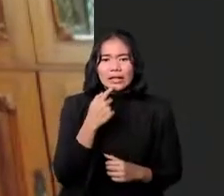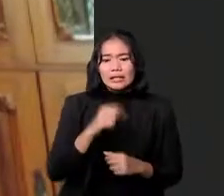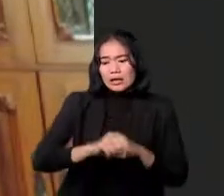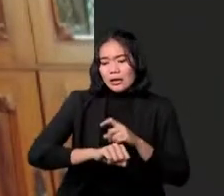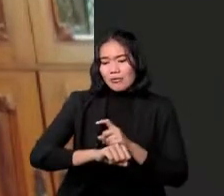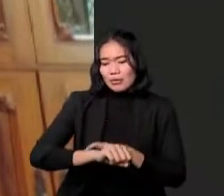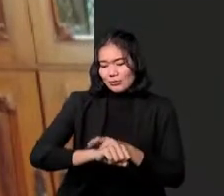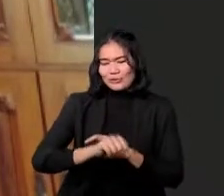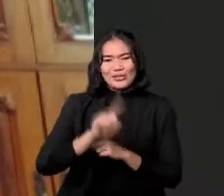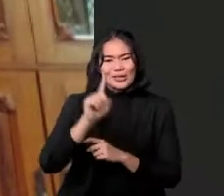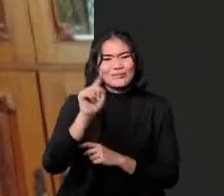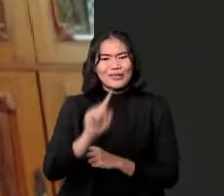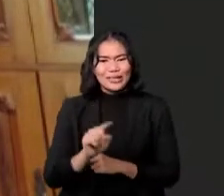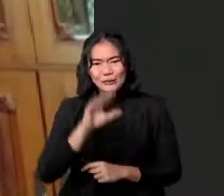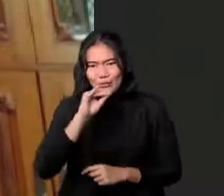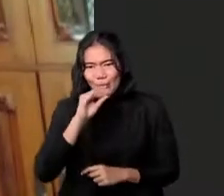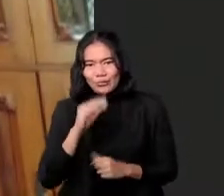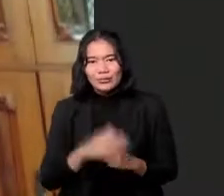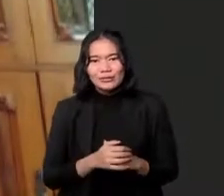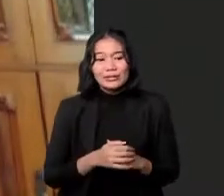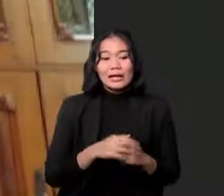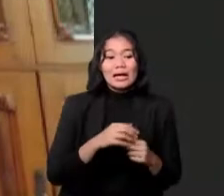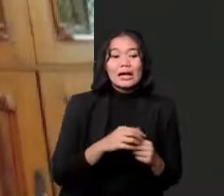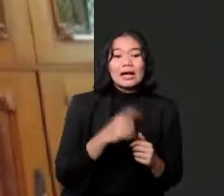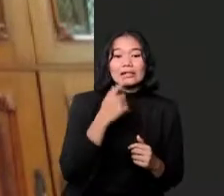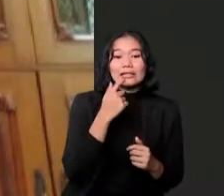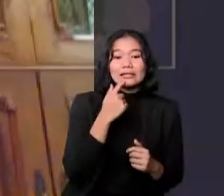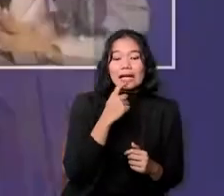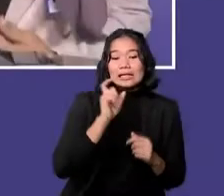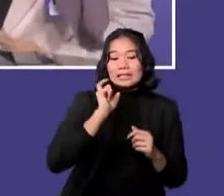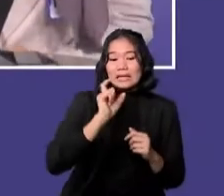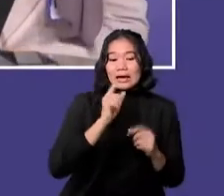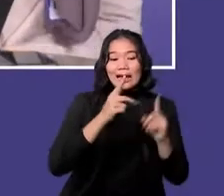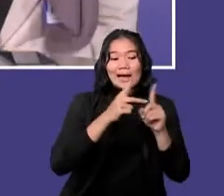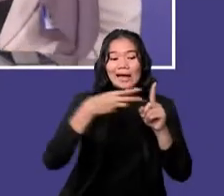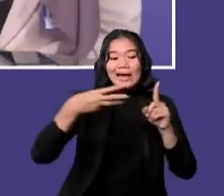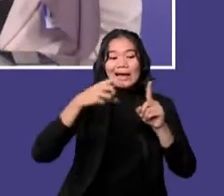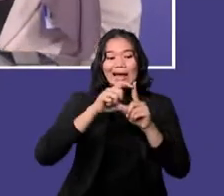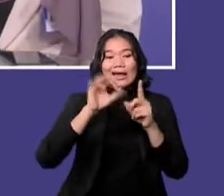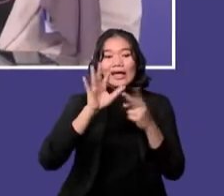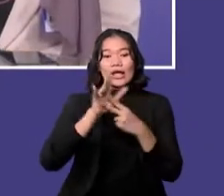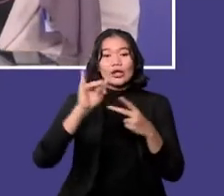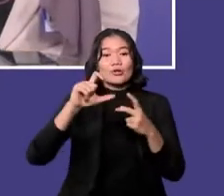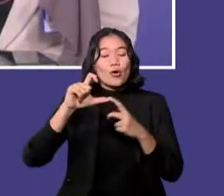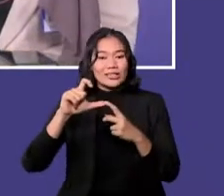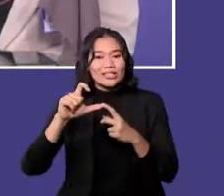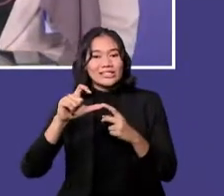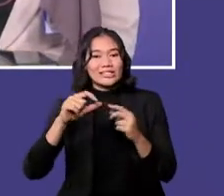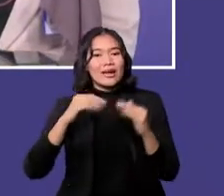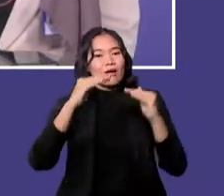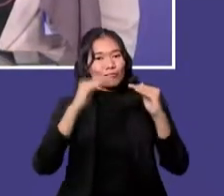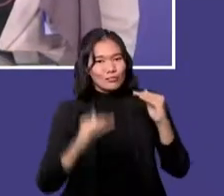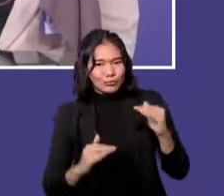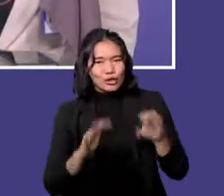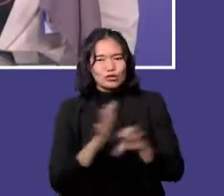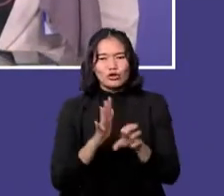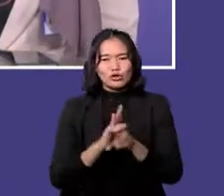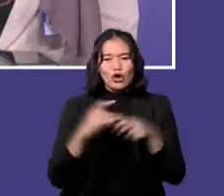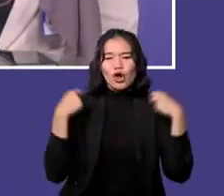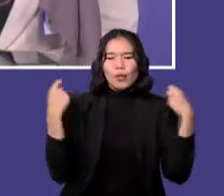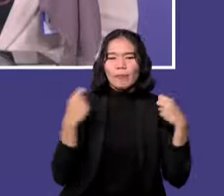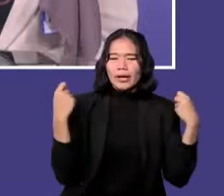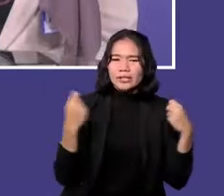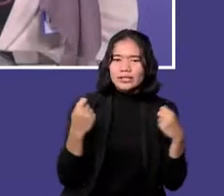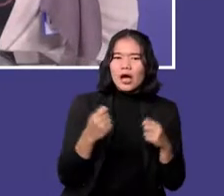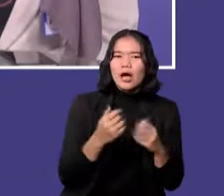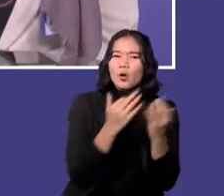dari 1 menit. Kehidupan hedonis barangkali ya akan berkurang. Pesta-pesta yang mewah, pesta pernikahan, pesta